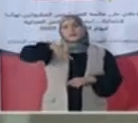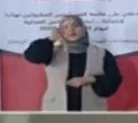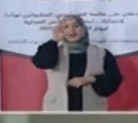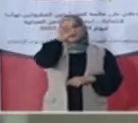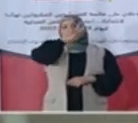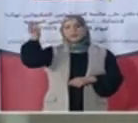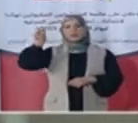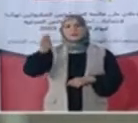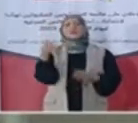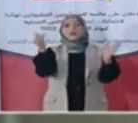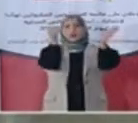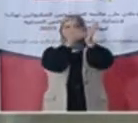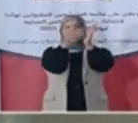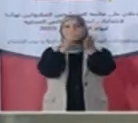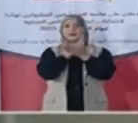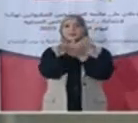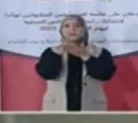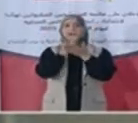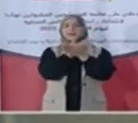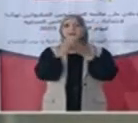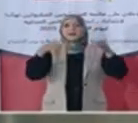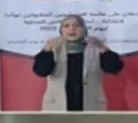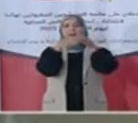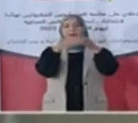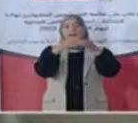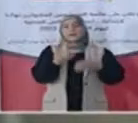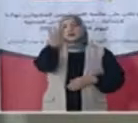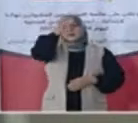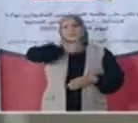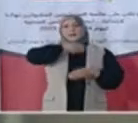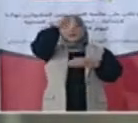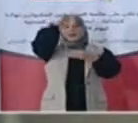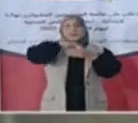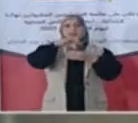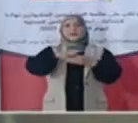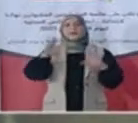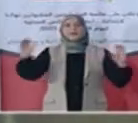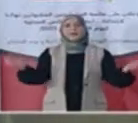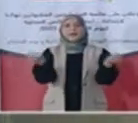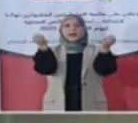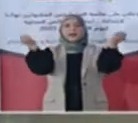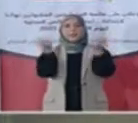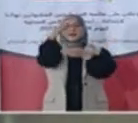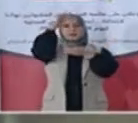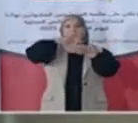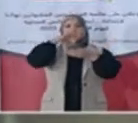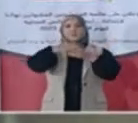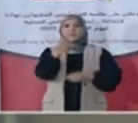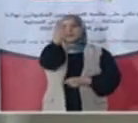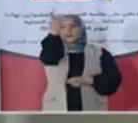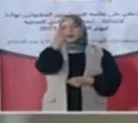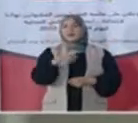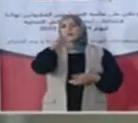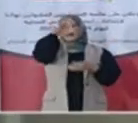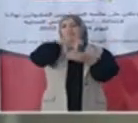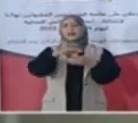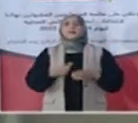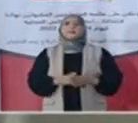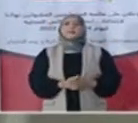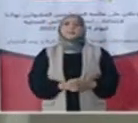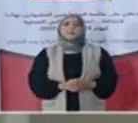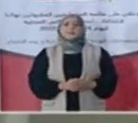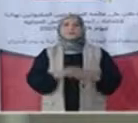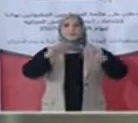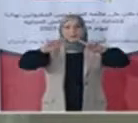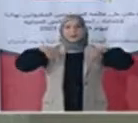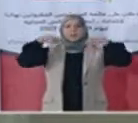24 ديسمبر 2023، وكذلك استعدادات الهيئة العليا المستقلة للانتخابات للحملة الانتخابية ويوم الاقتراع.